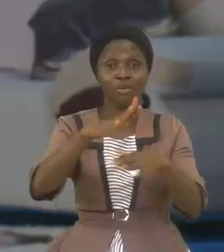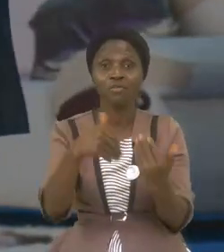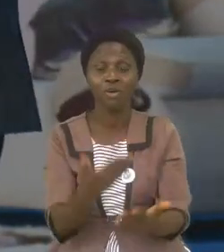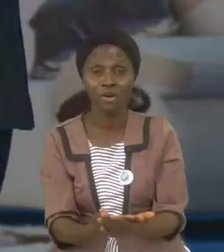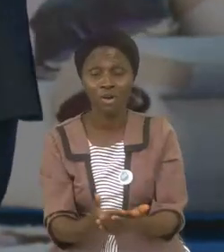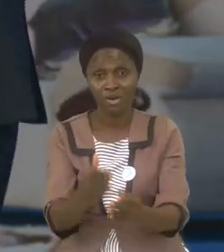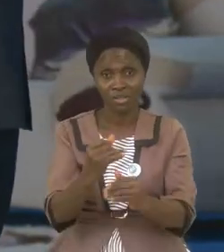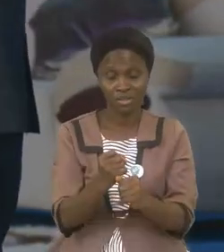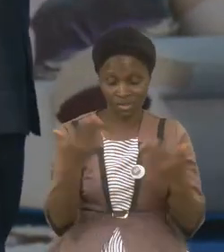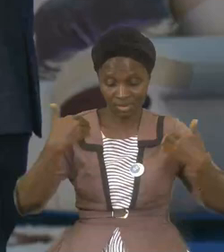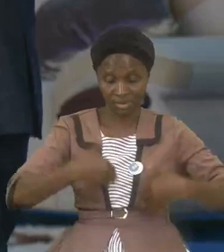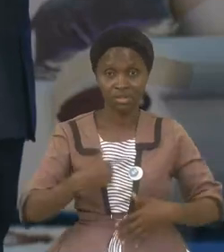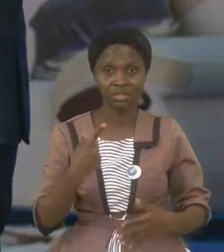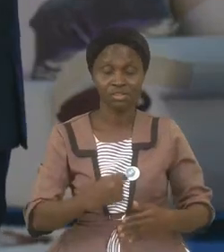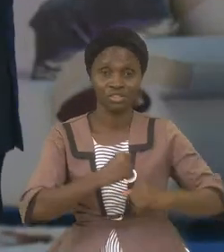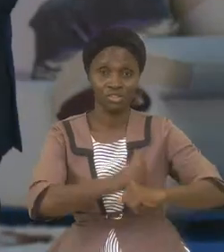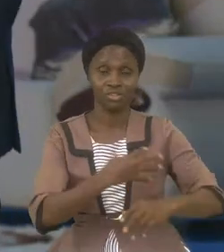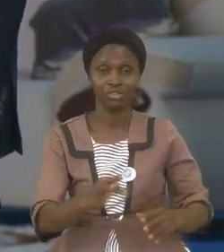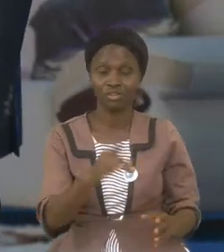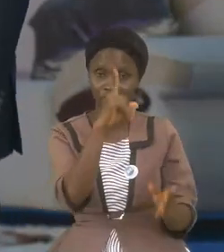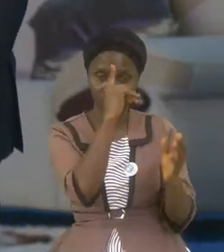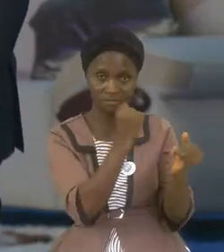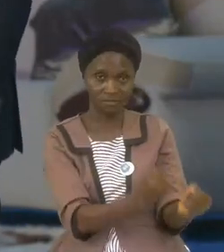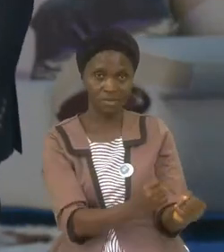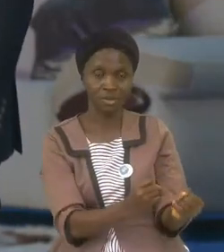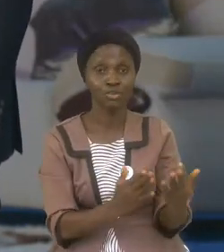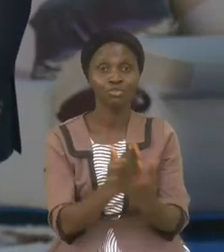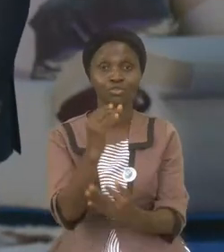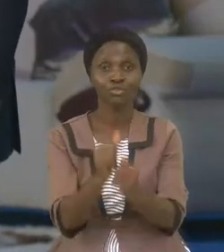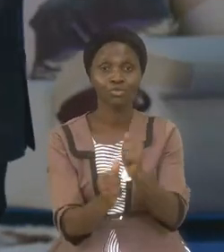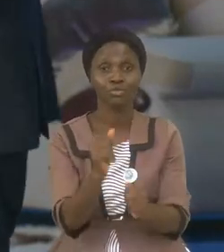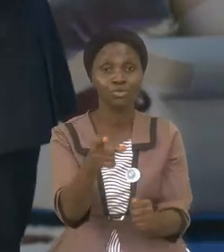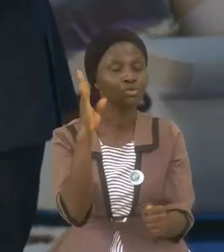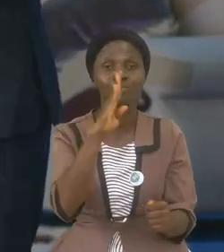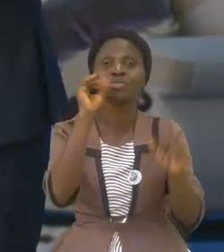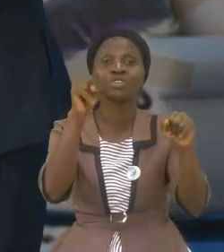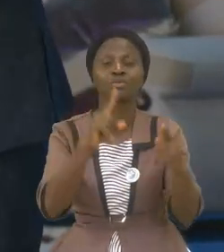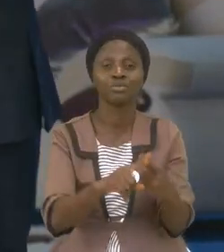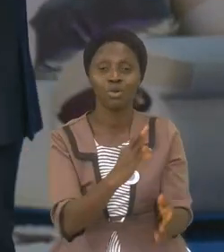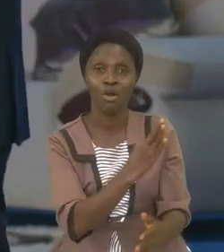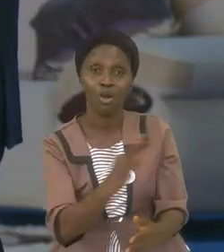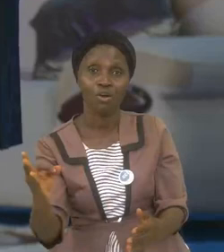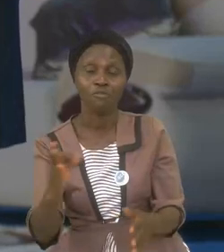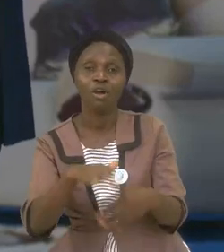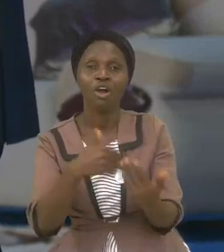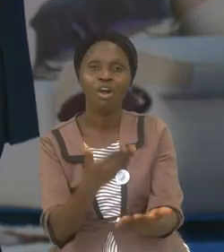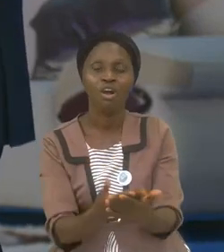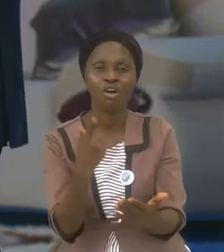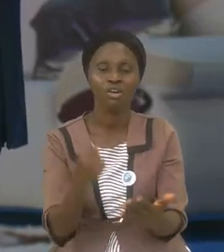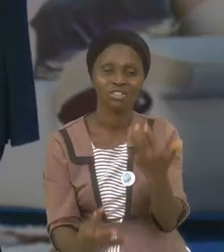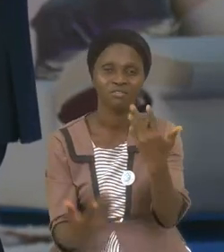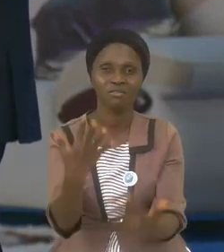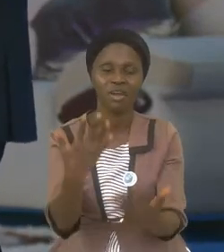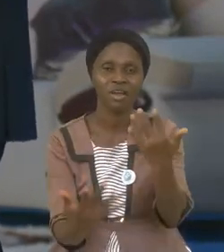le bouclier de la foi. Et dit, prenez pas dessus tout cela. Le bouclier de la foi avec lequel vous